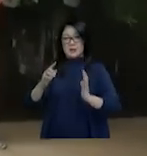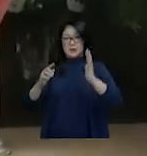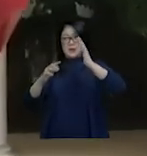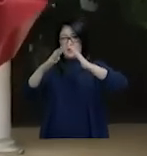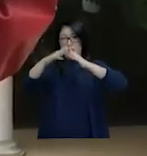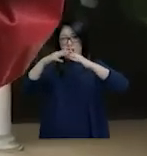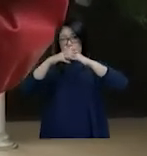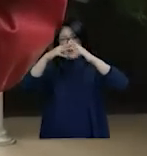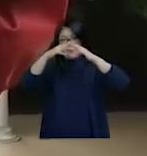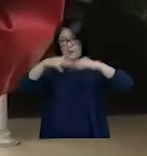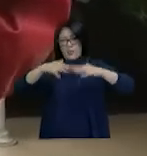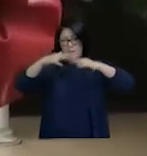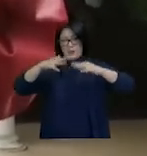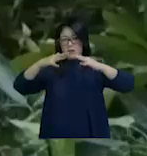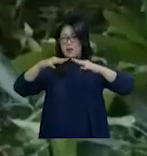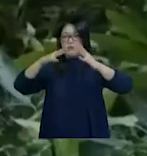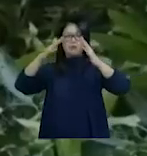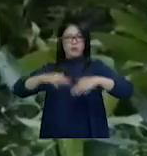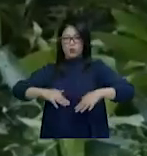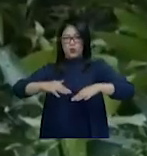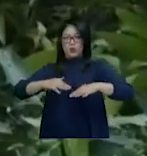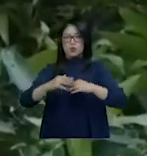ujung dinding lantai 2 rumahnya.